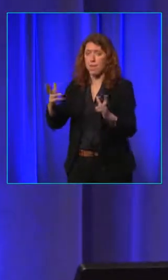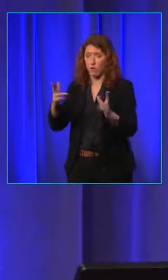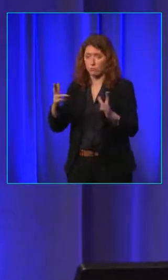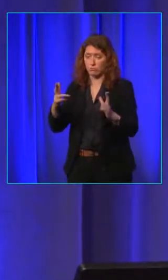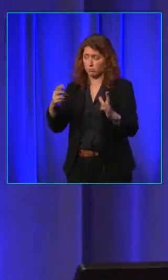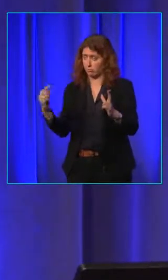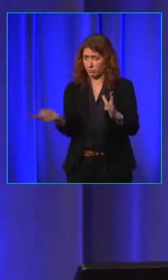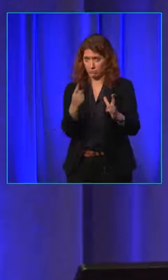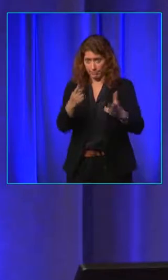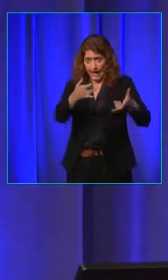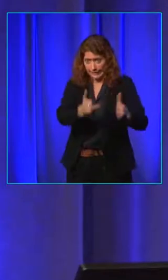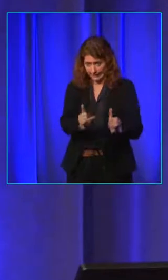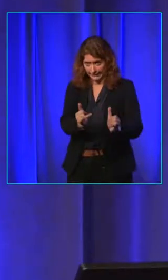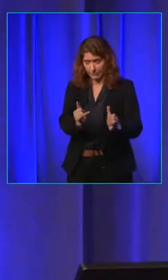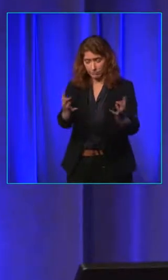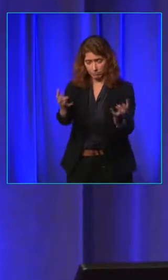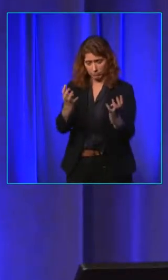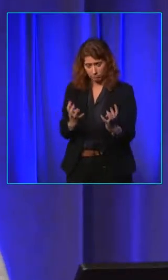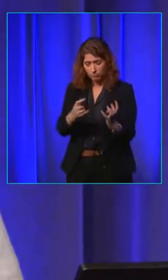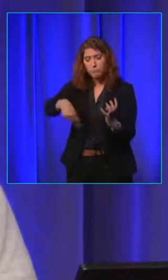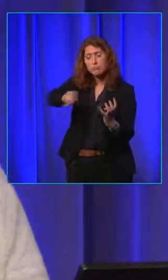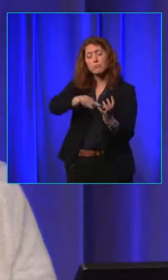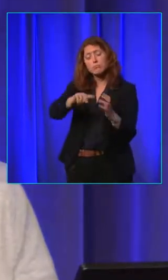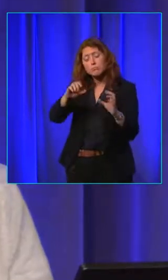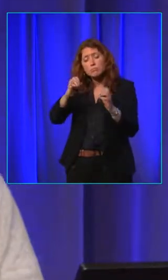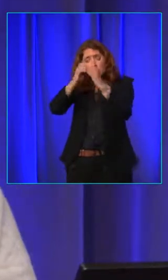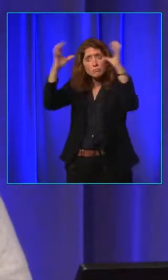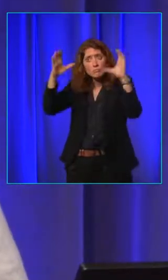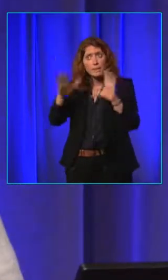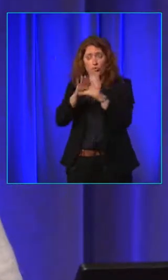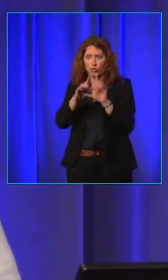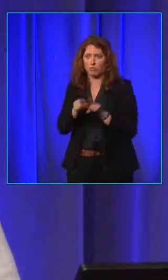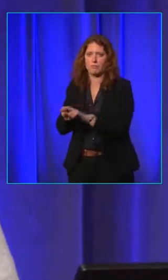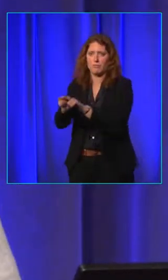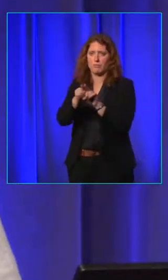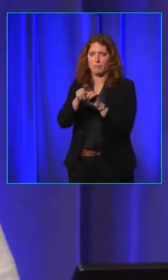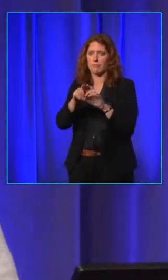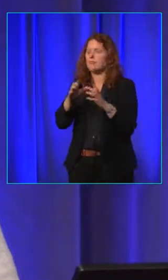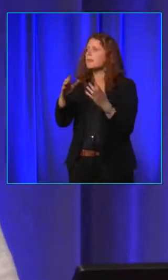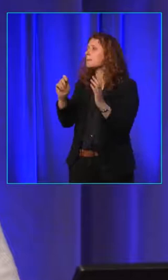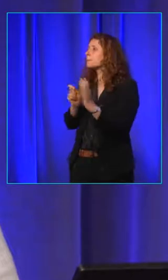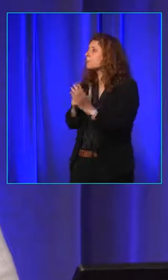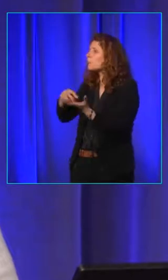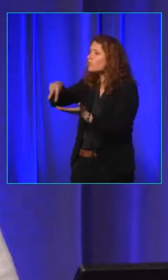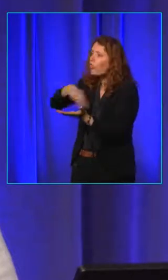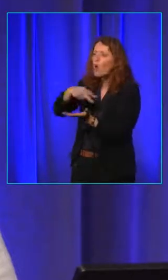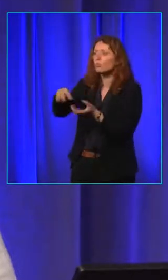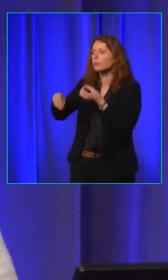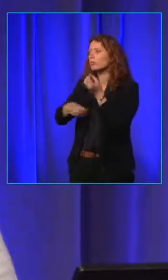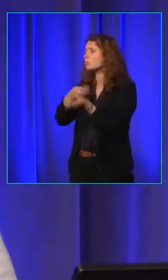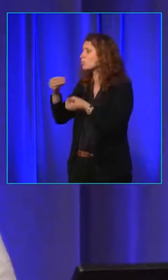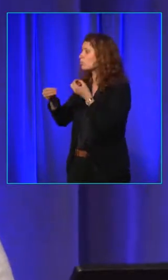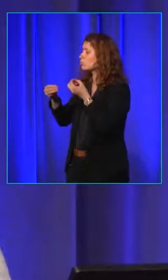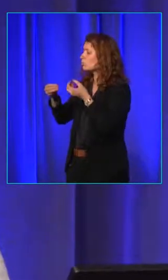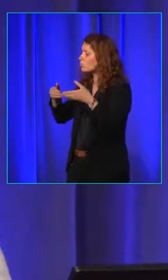de l'imagerie. Et sur, quand ils sont en danse ou en patinage, ils sont avec un partenaire, à l'entraînement, il